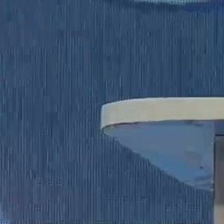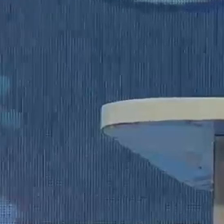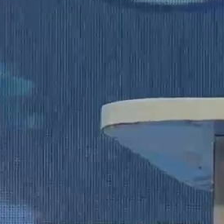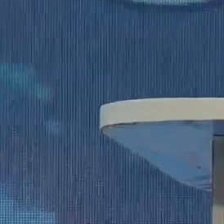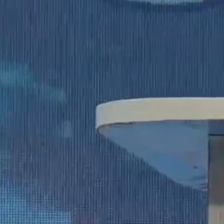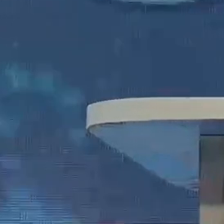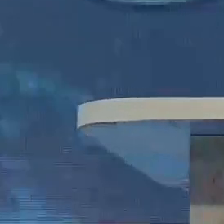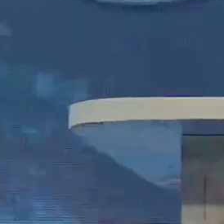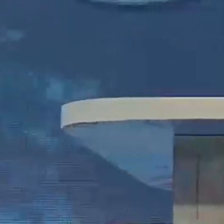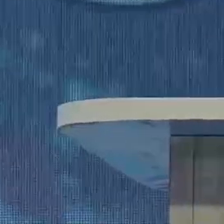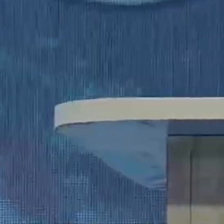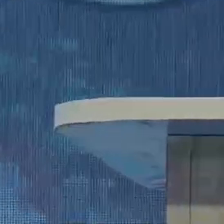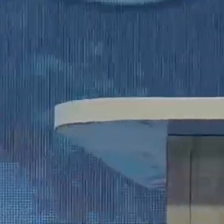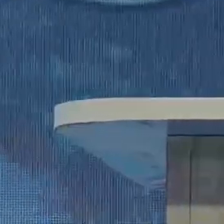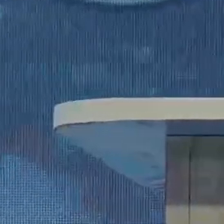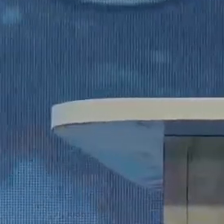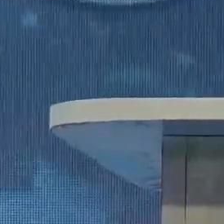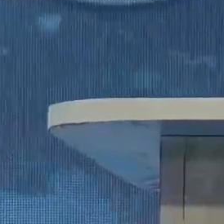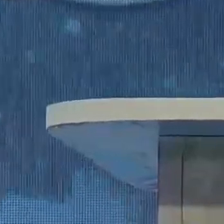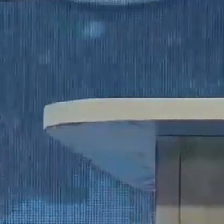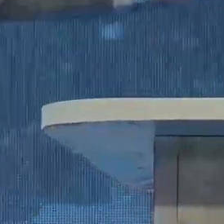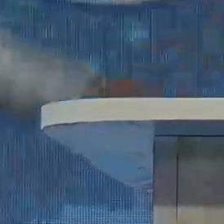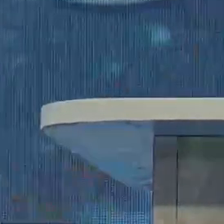et que l'autre là ne s'est pas déplacé,